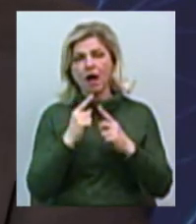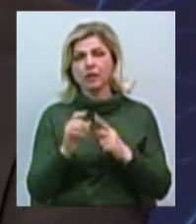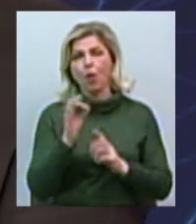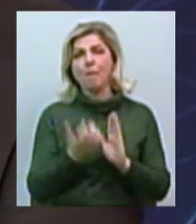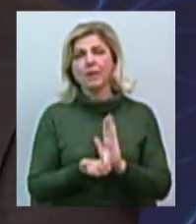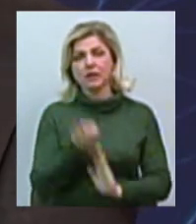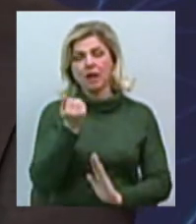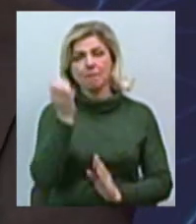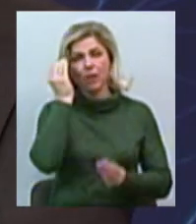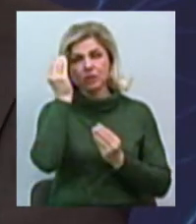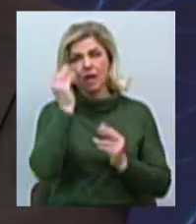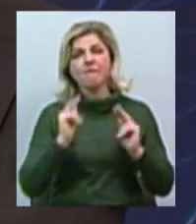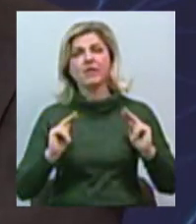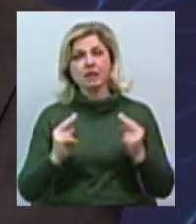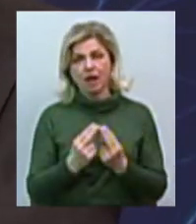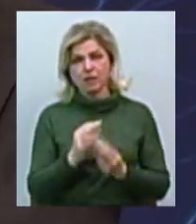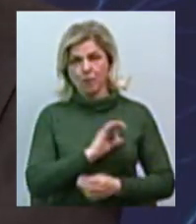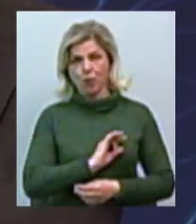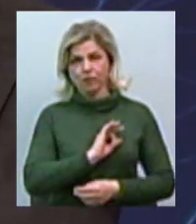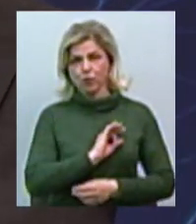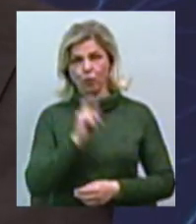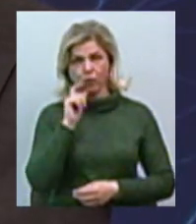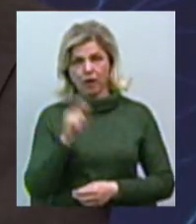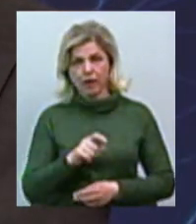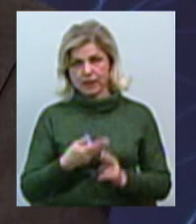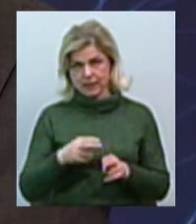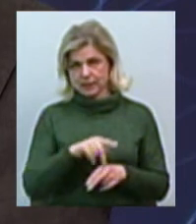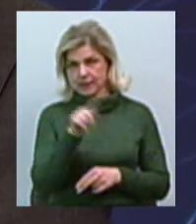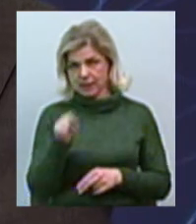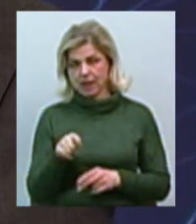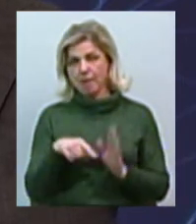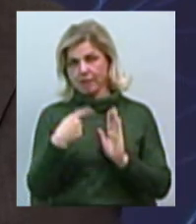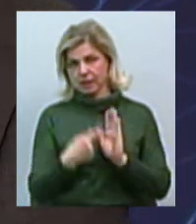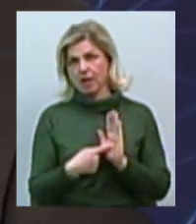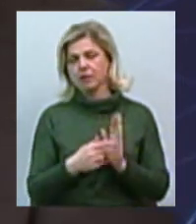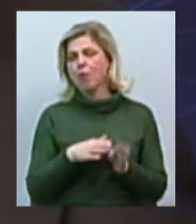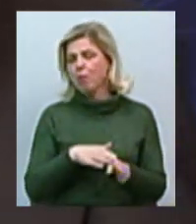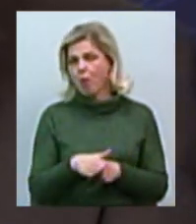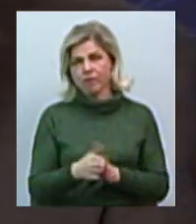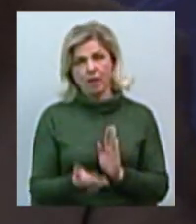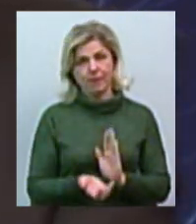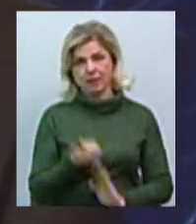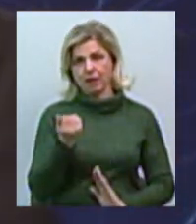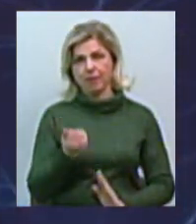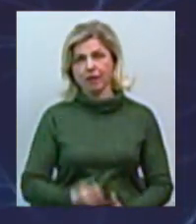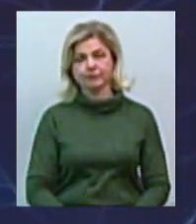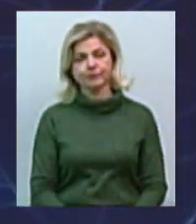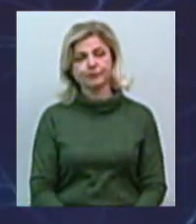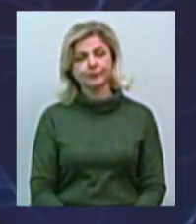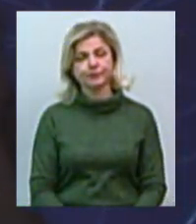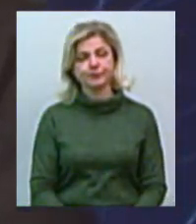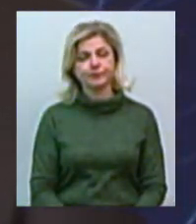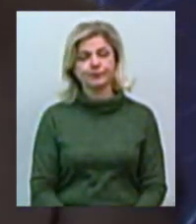підтримку позиції Федерації профспілок України в цих питаннях. Повна підтримка. От.